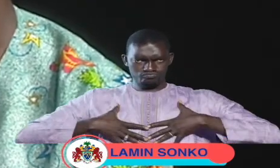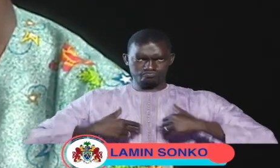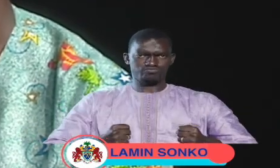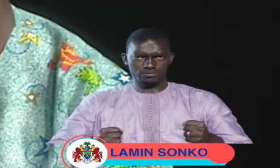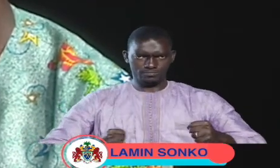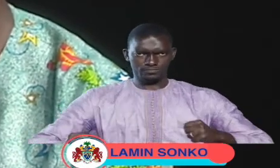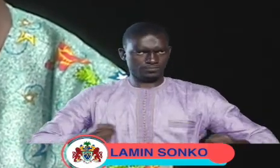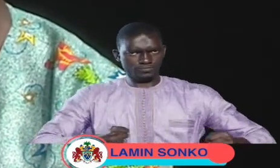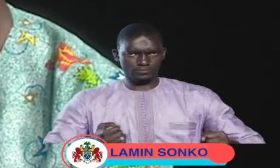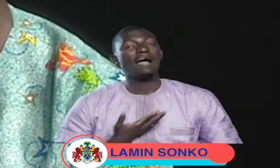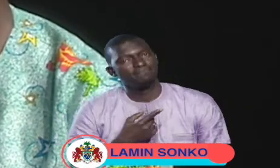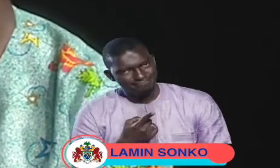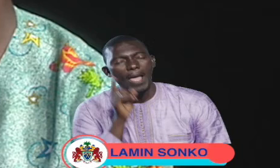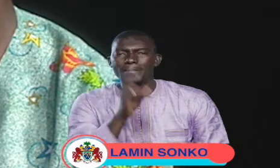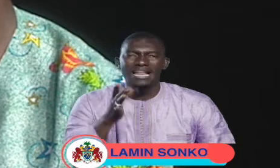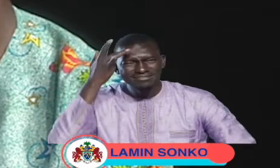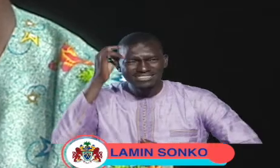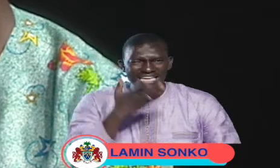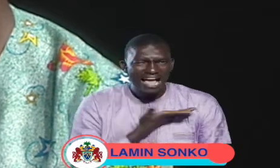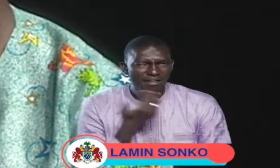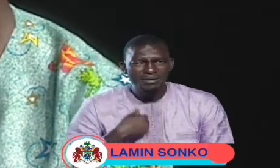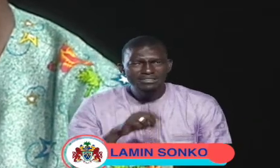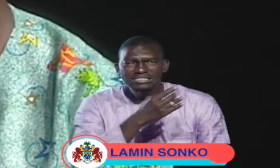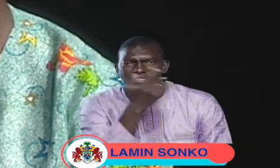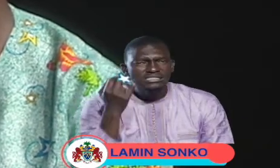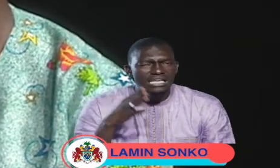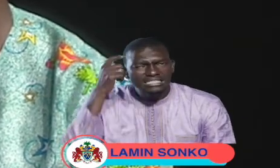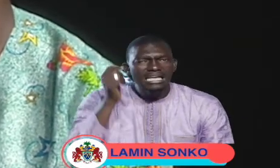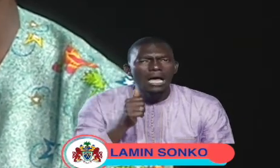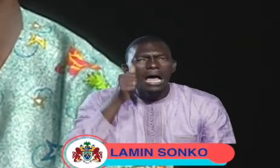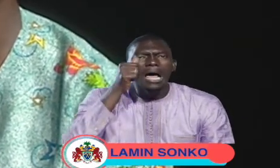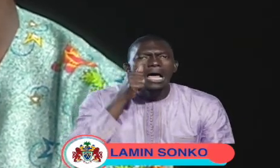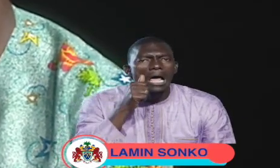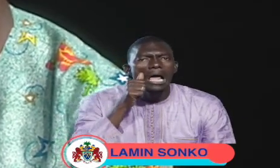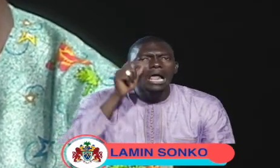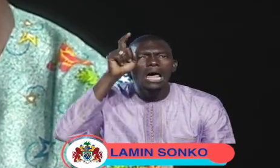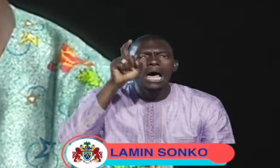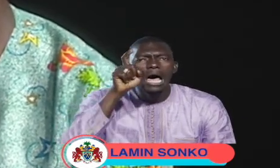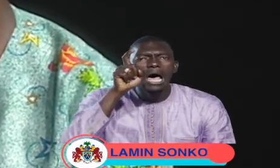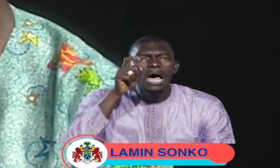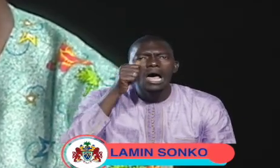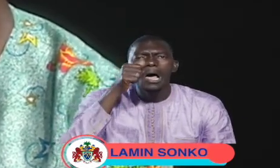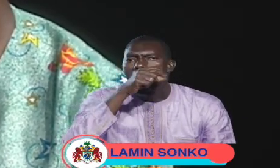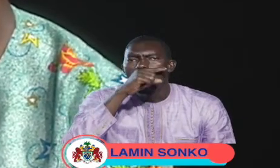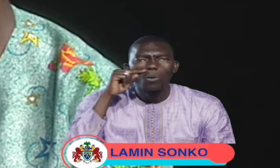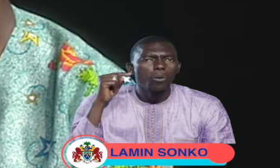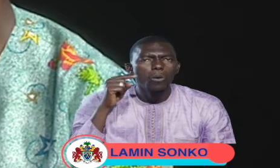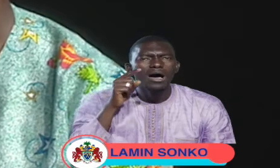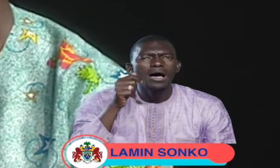yaram légui bu fièvre bi ñogé amna ñuy wax né bo léké laaj da nga wër wala fièvre ndu la